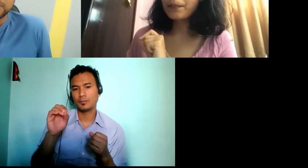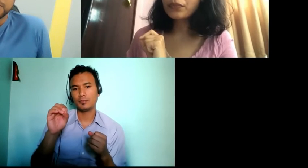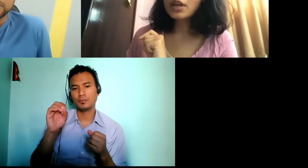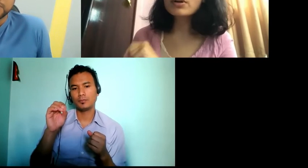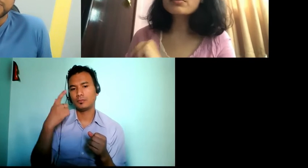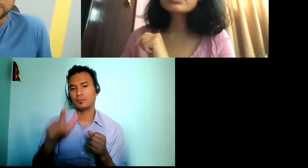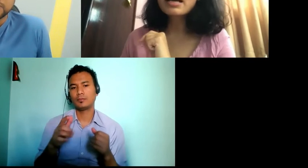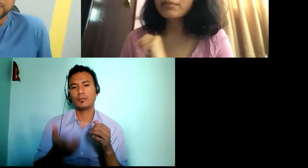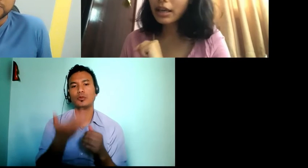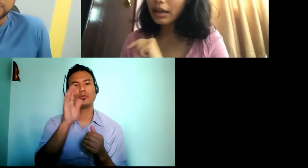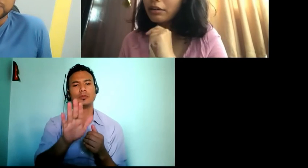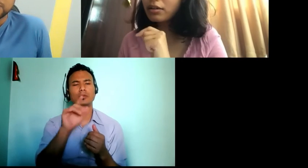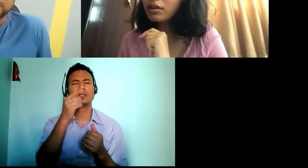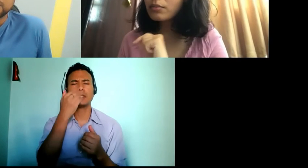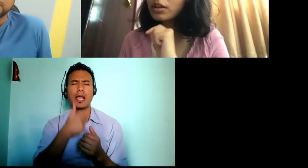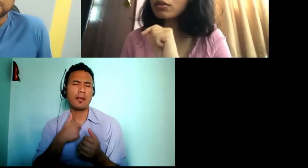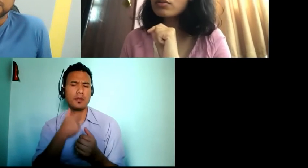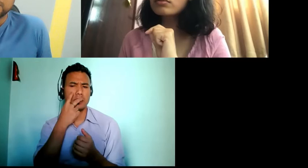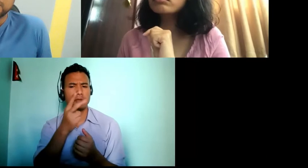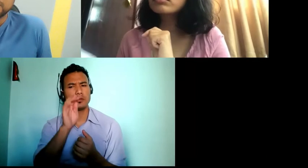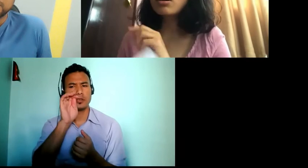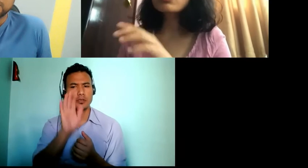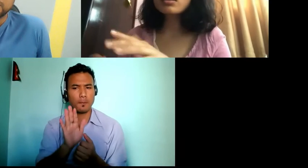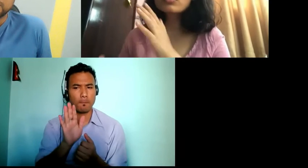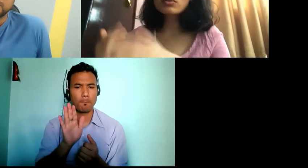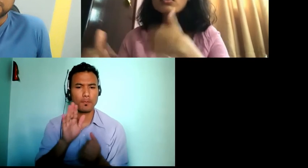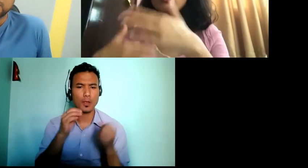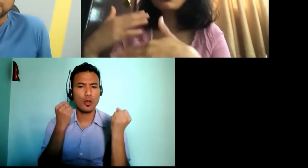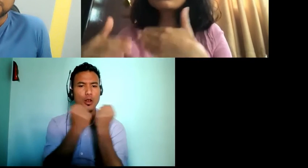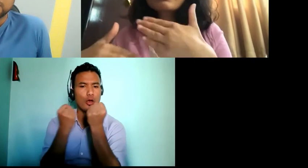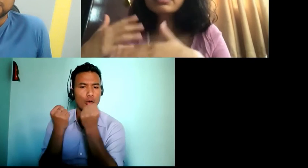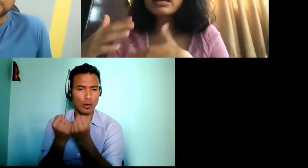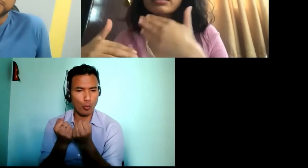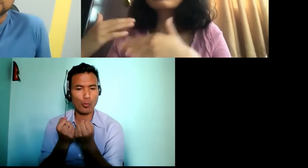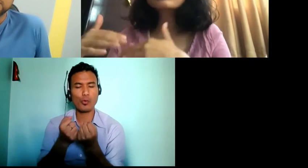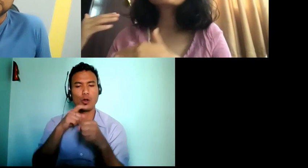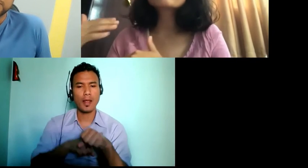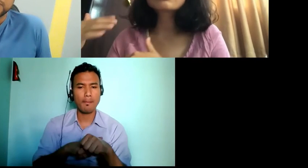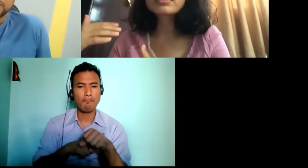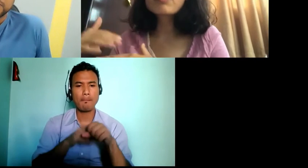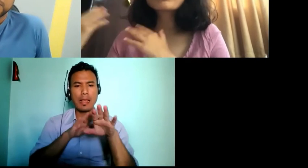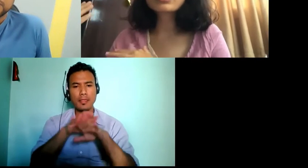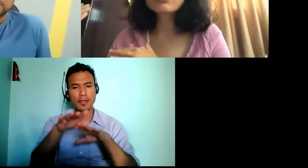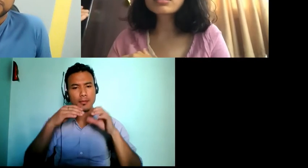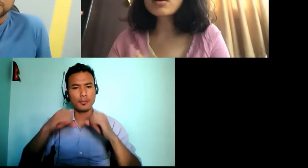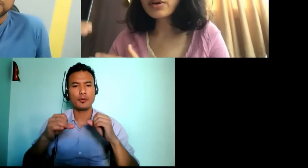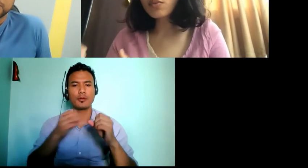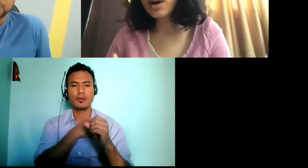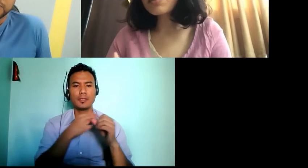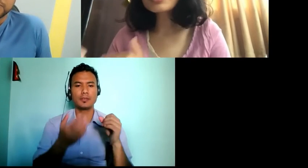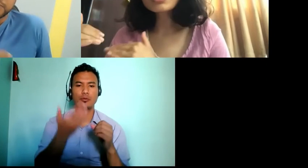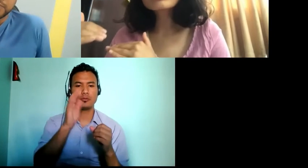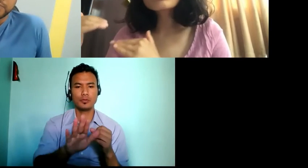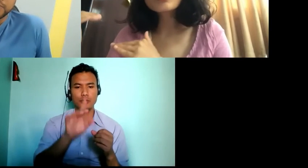क्या. भनेपछि हामीले हेर्न सक्छौँ कि यो लकडाउनको उसमा चाहिँ होइन धेरै युजर्सहरू चाहिँ बढिएको छ कि. अब